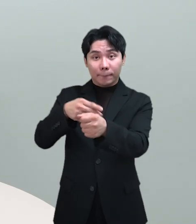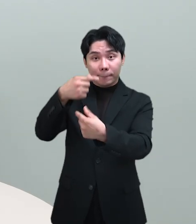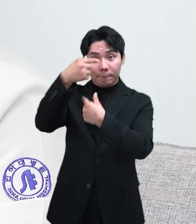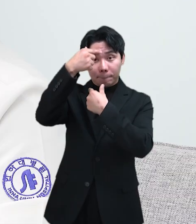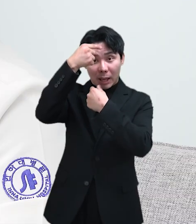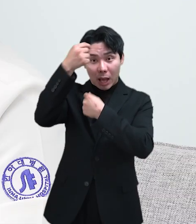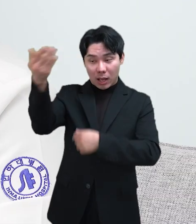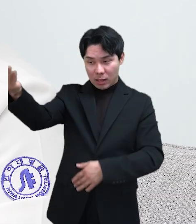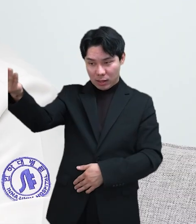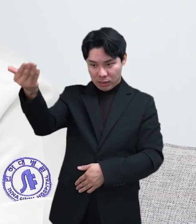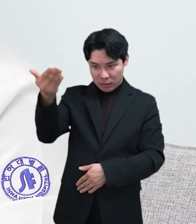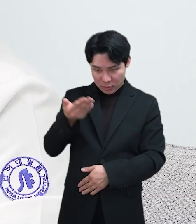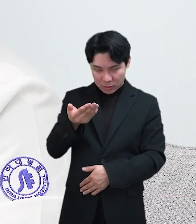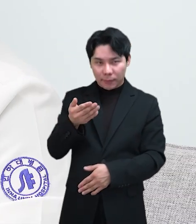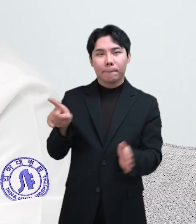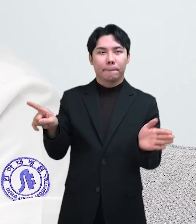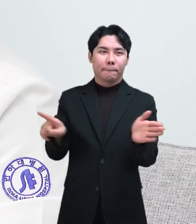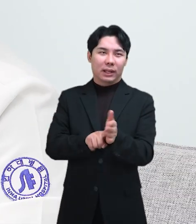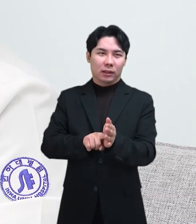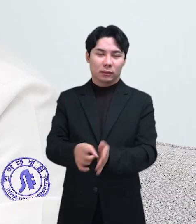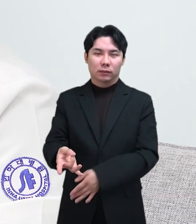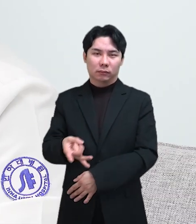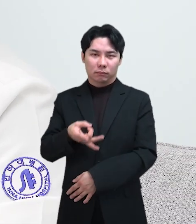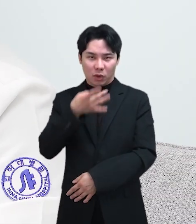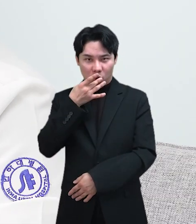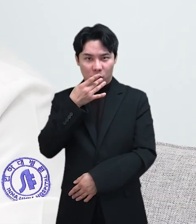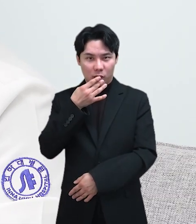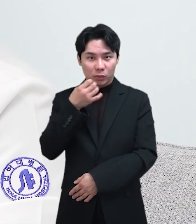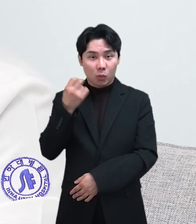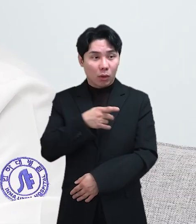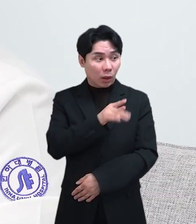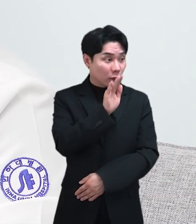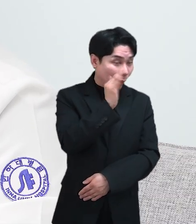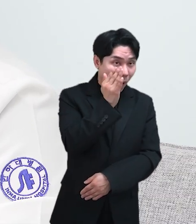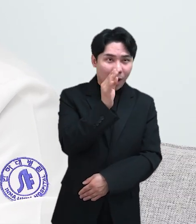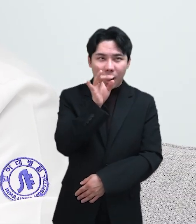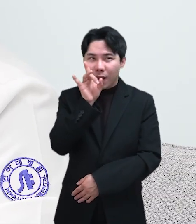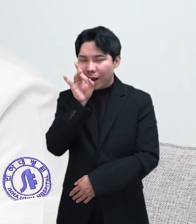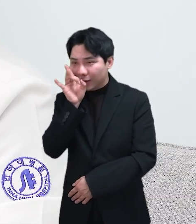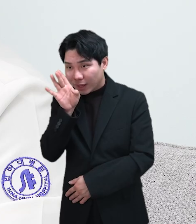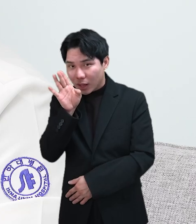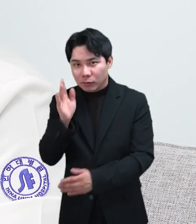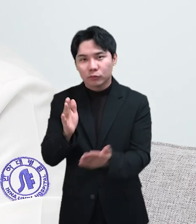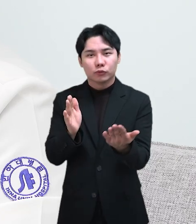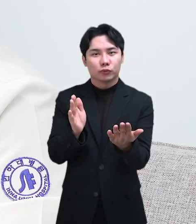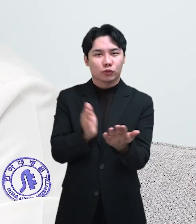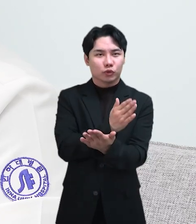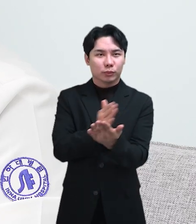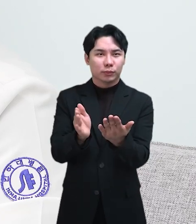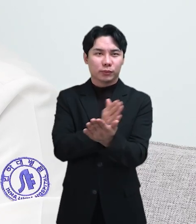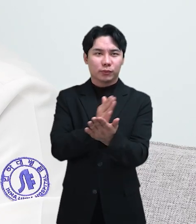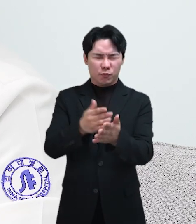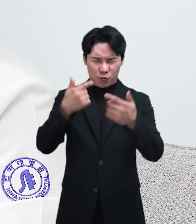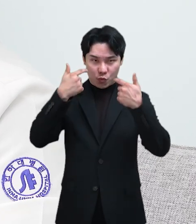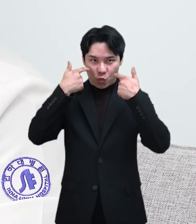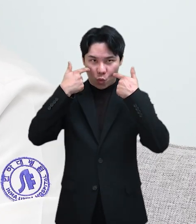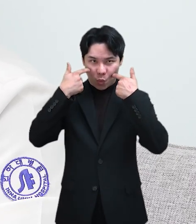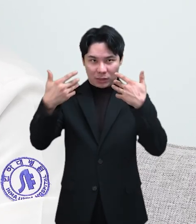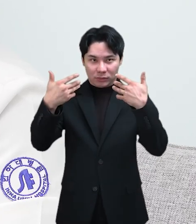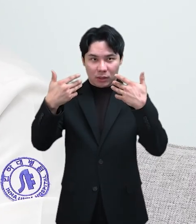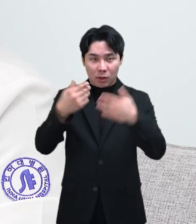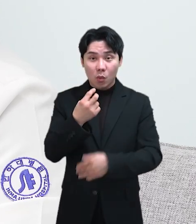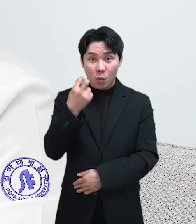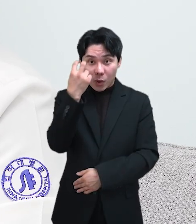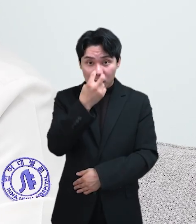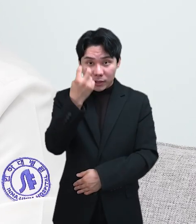것 같습니다. 의사 선생님의 그 투약하는 그런 약재들을 잘 조심해서 복용하시고 또 피해야 할 것들을 잘 피하시고